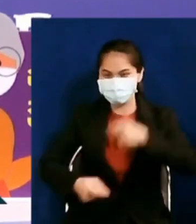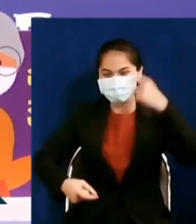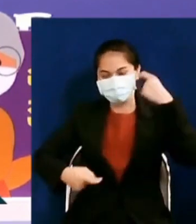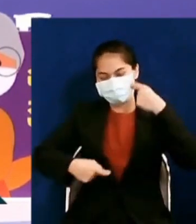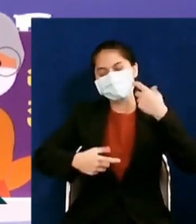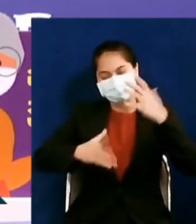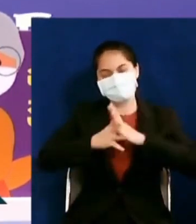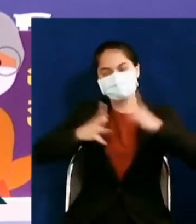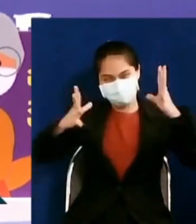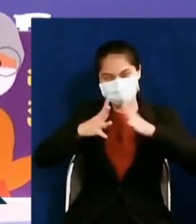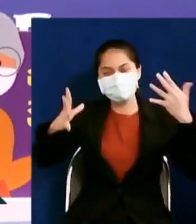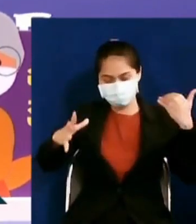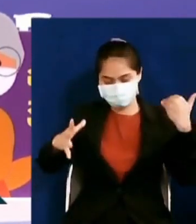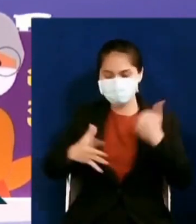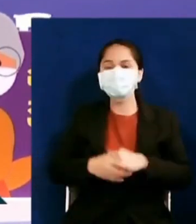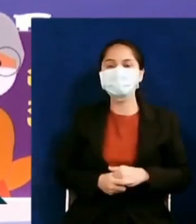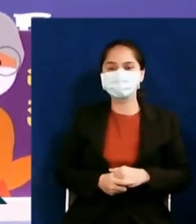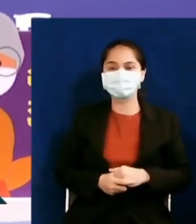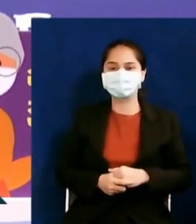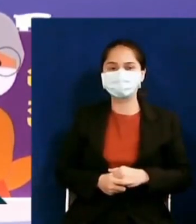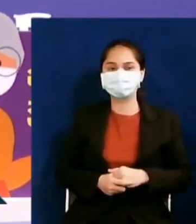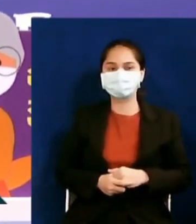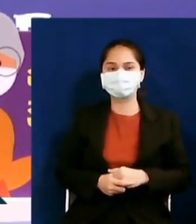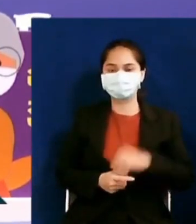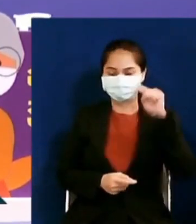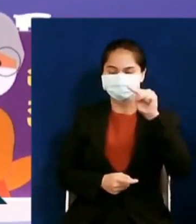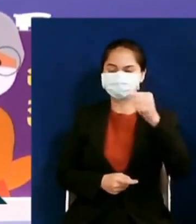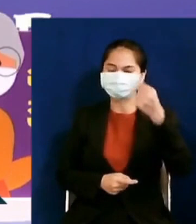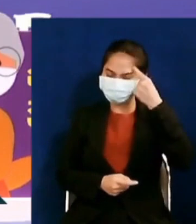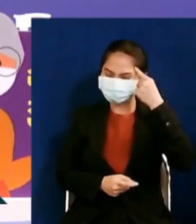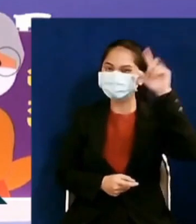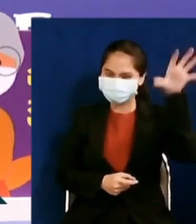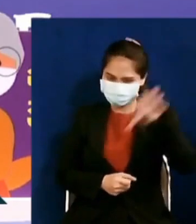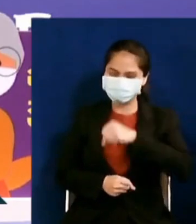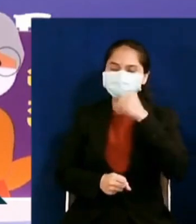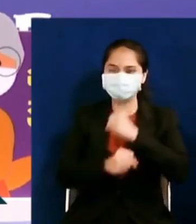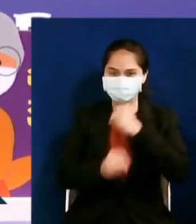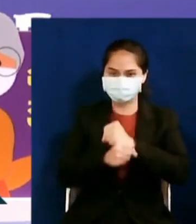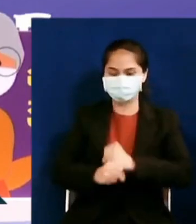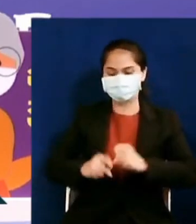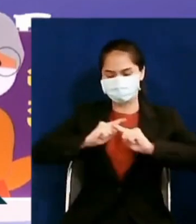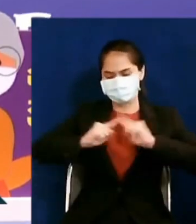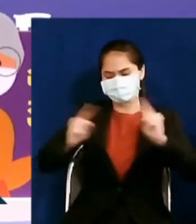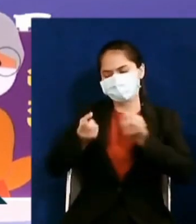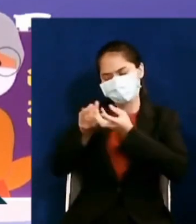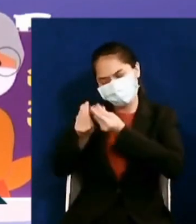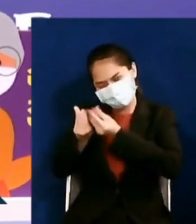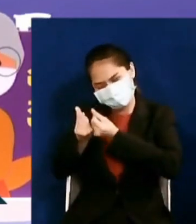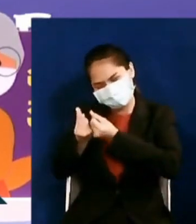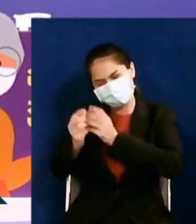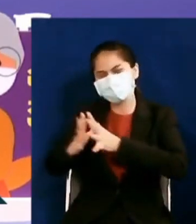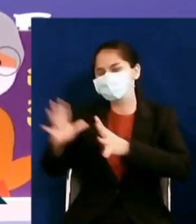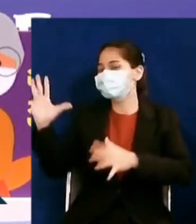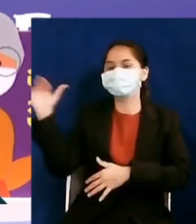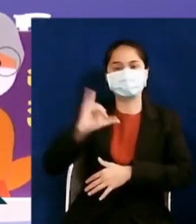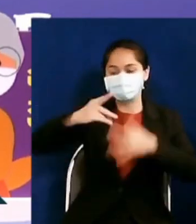ใช้เวลา3วัน3ถอดรหัสทั้งตัวเลยค่ะตรงนี้จะใช้เวลา 5-7 วันแล้วก็ส่งข้อมูล